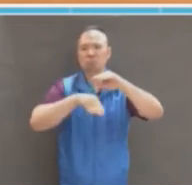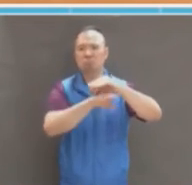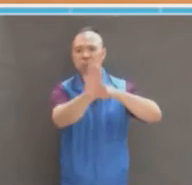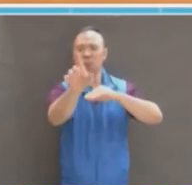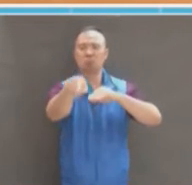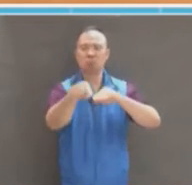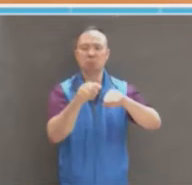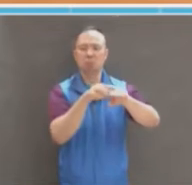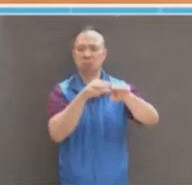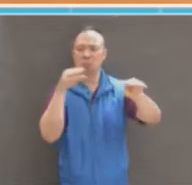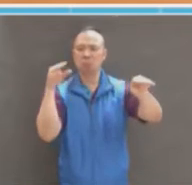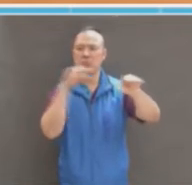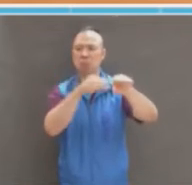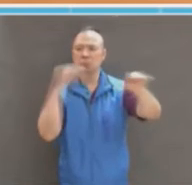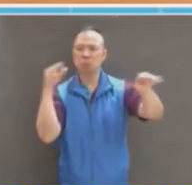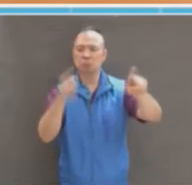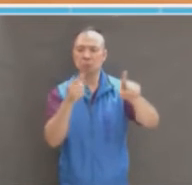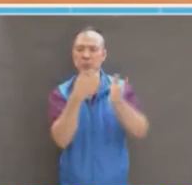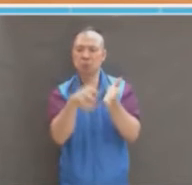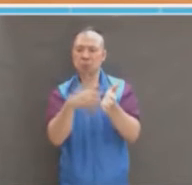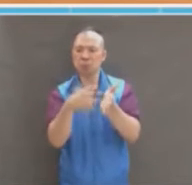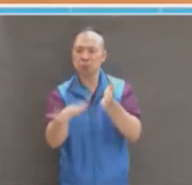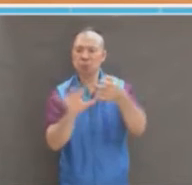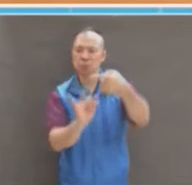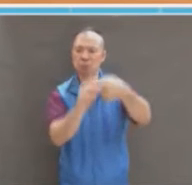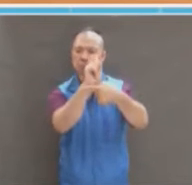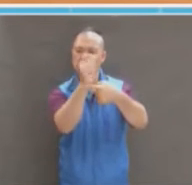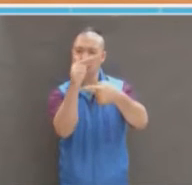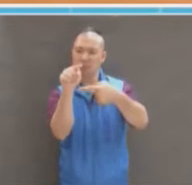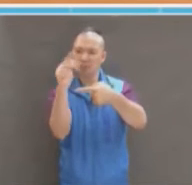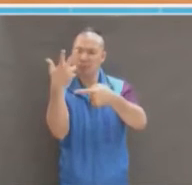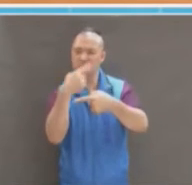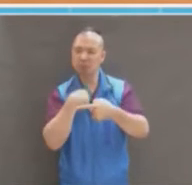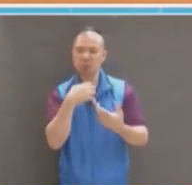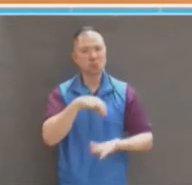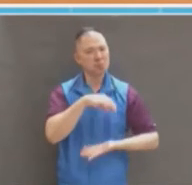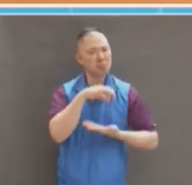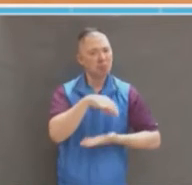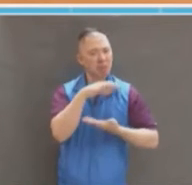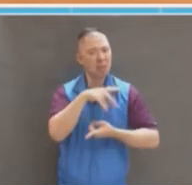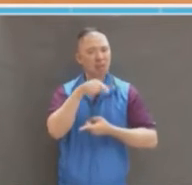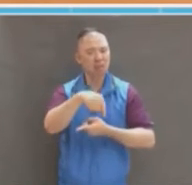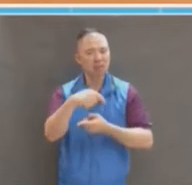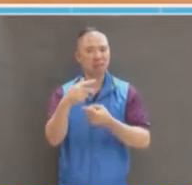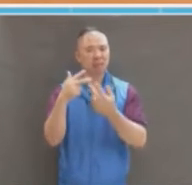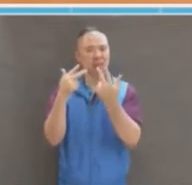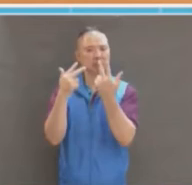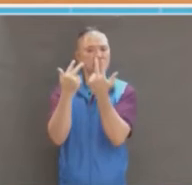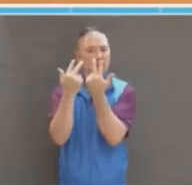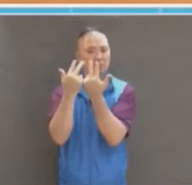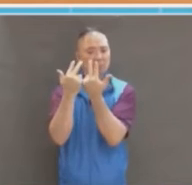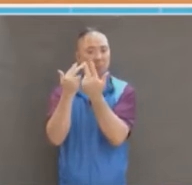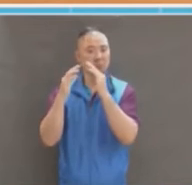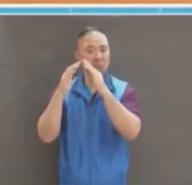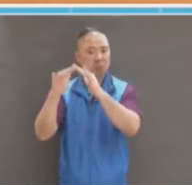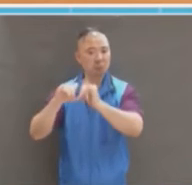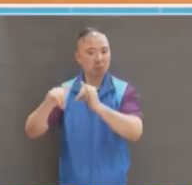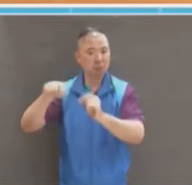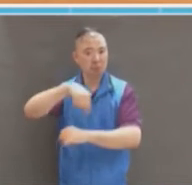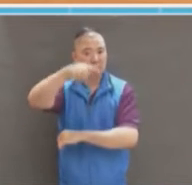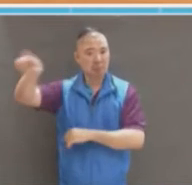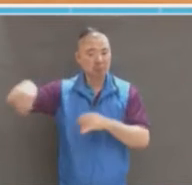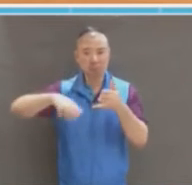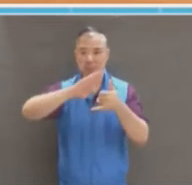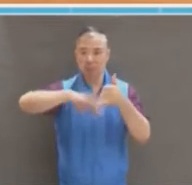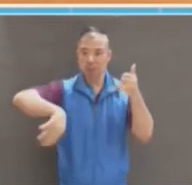一定要宅在家，一定要保持低度的活动。这 16.7 有可能就造成我们